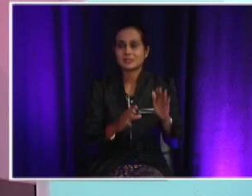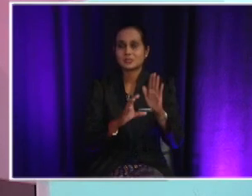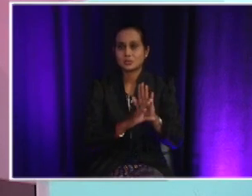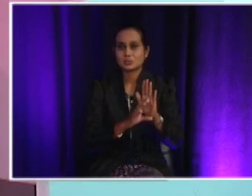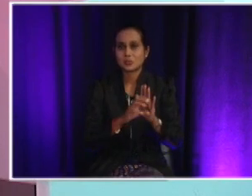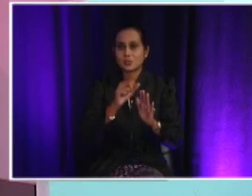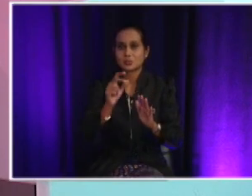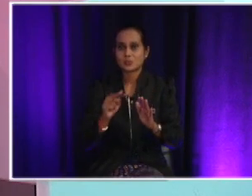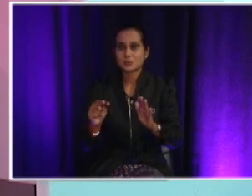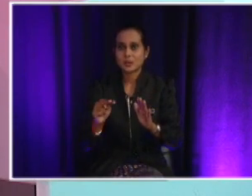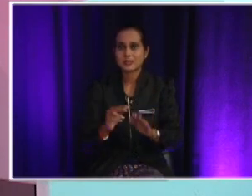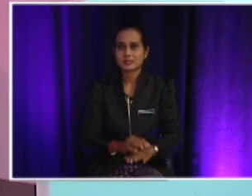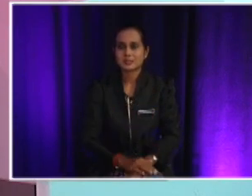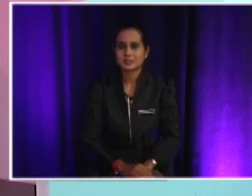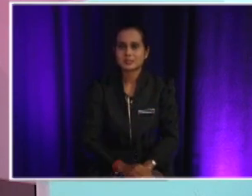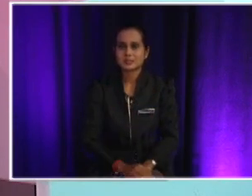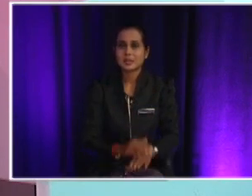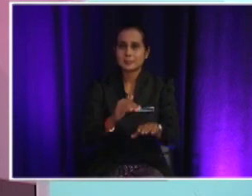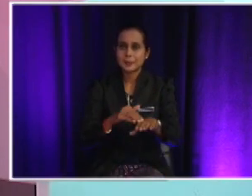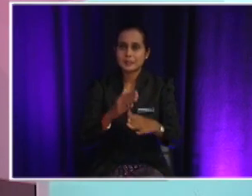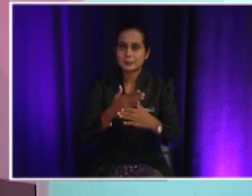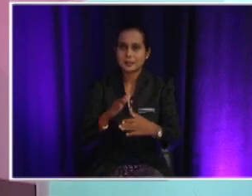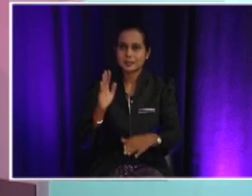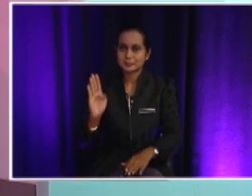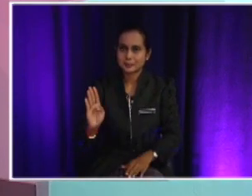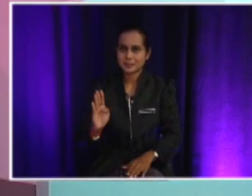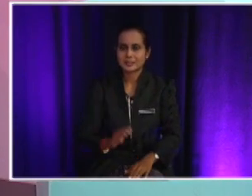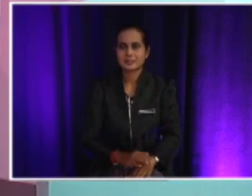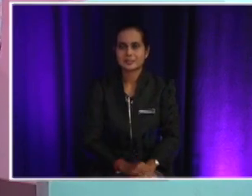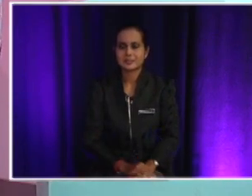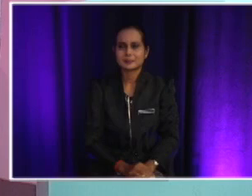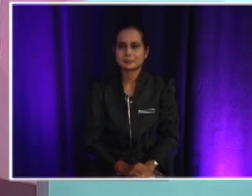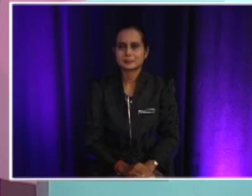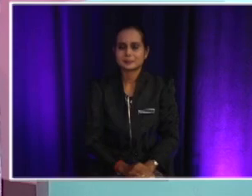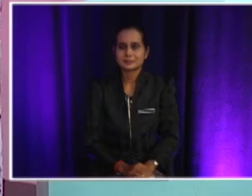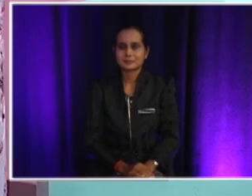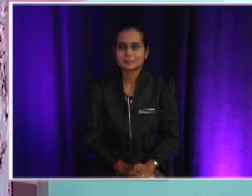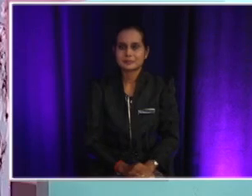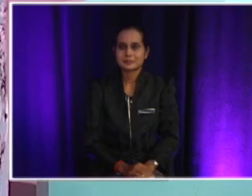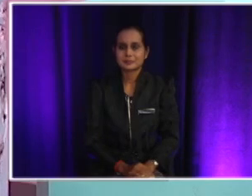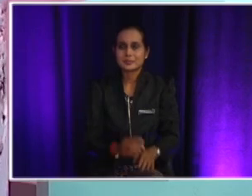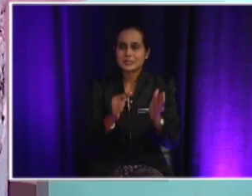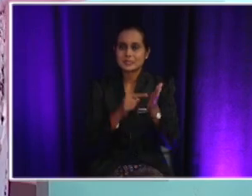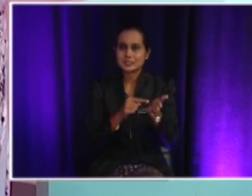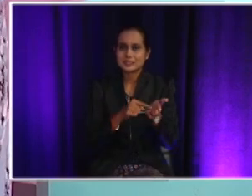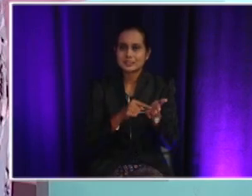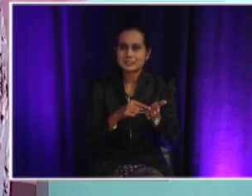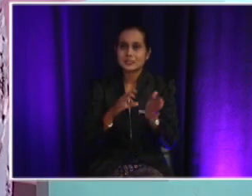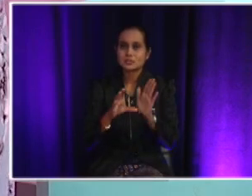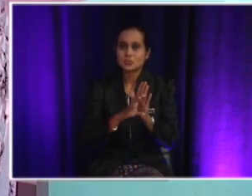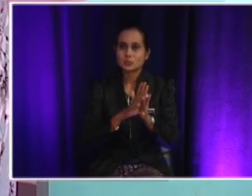contoh-contoh soalan yang pada bahagian B pula. Okey, kita tengok soalan pada bahagian B. Okey, ini adalah contoh